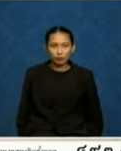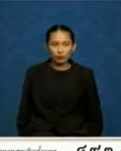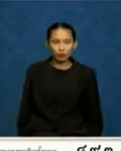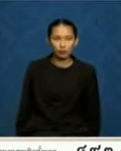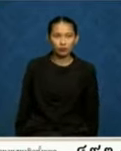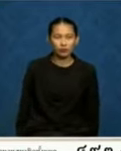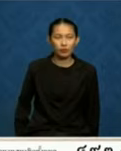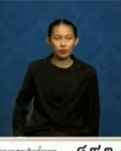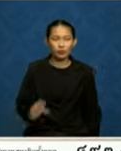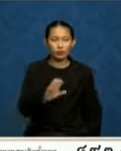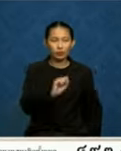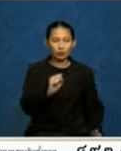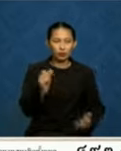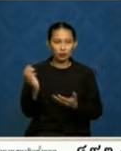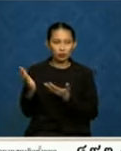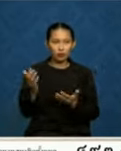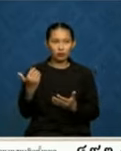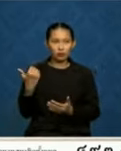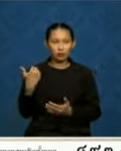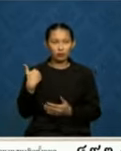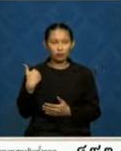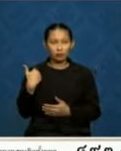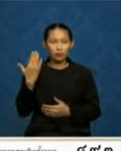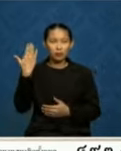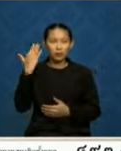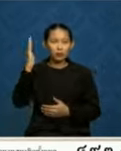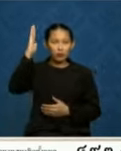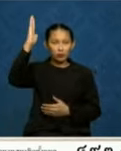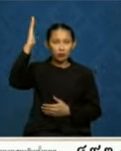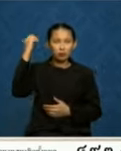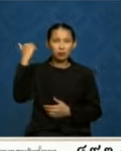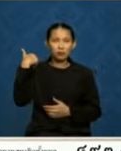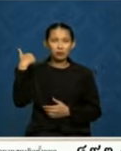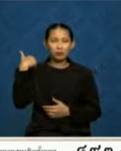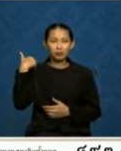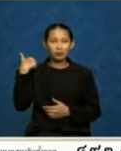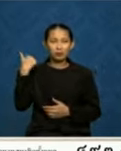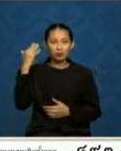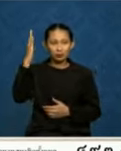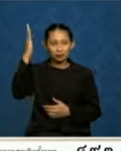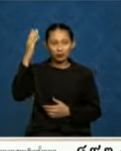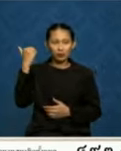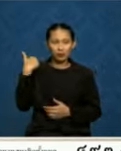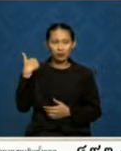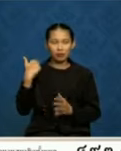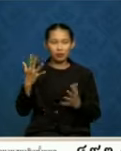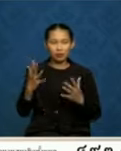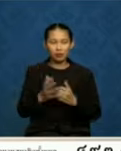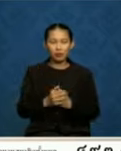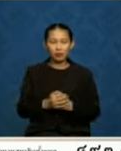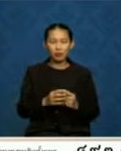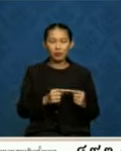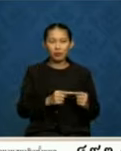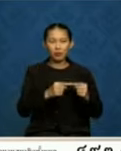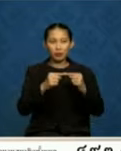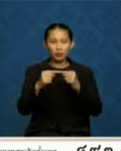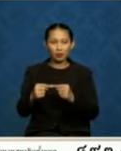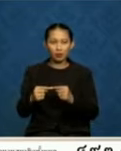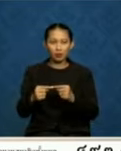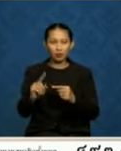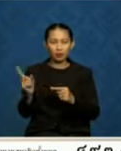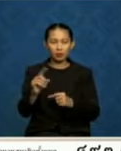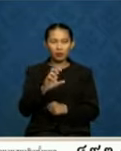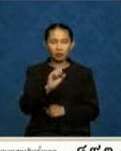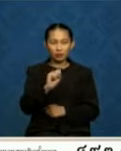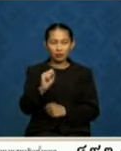ท่านสสไทยลมครับท่านจักรรัฐเมื่อกี้เห็นยกมือมีไม่นะครับต่อไปเชิญท่านส